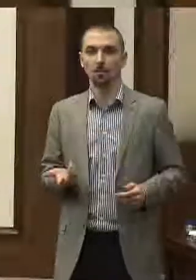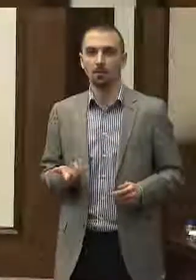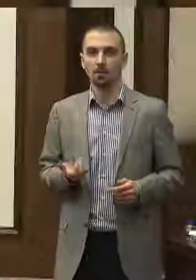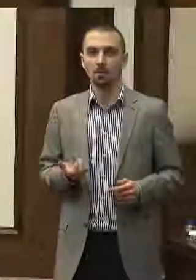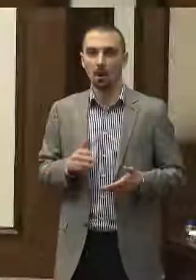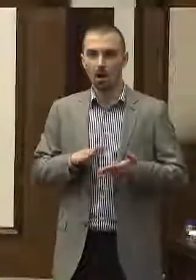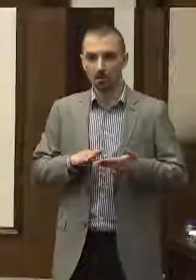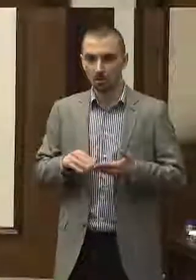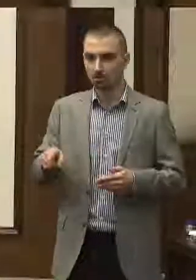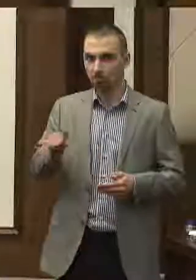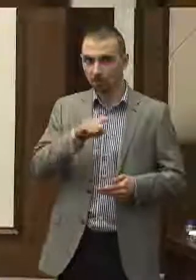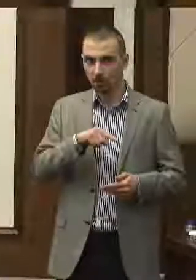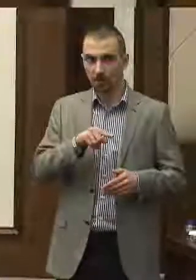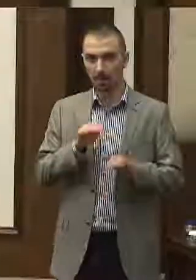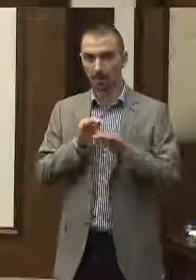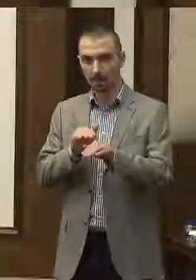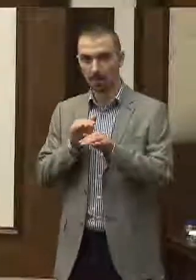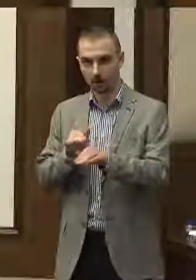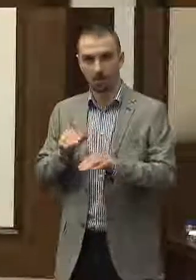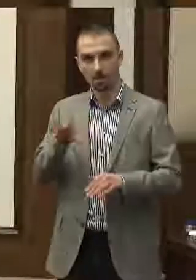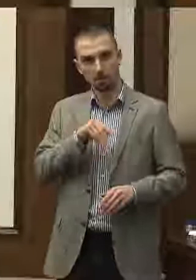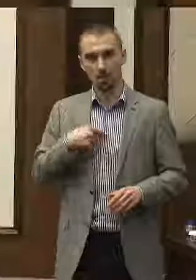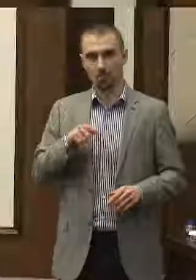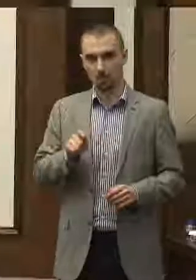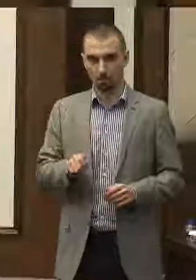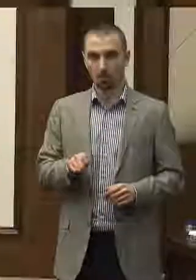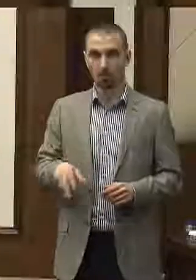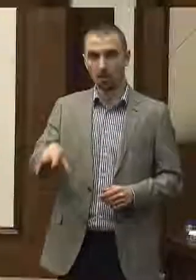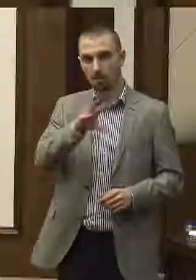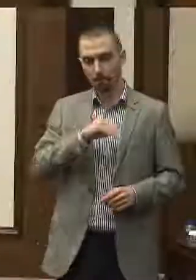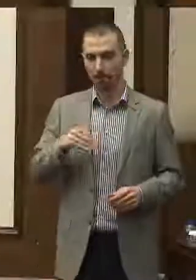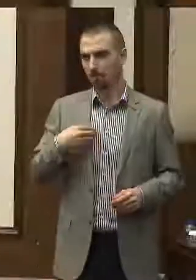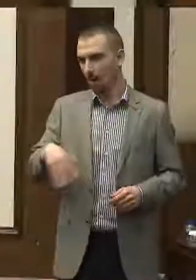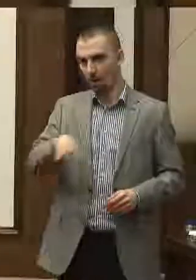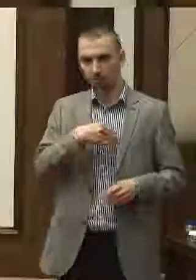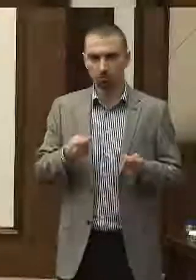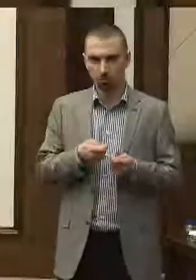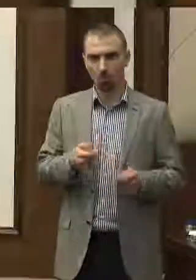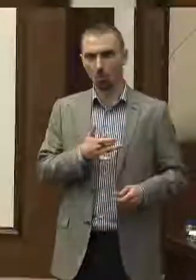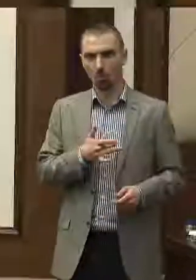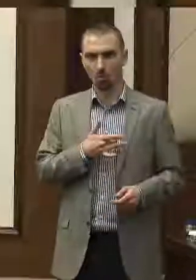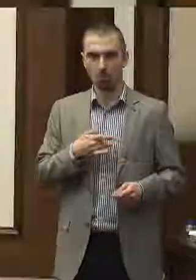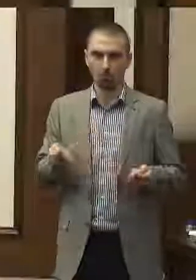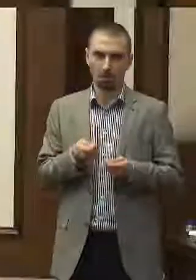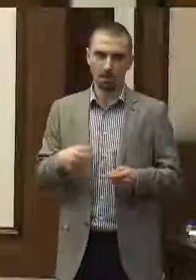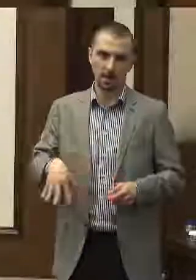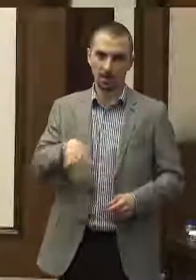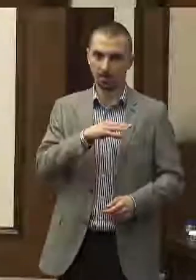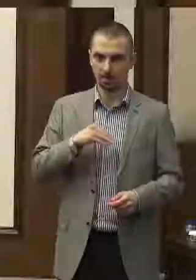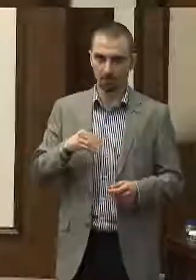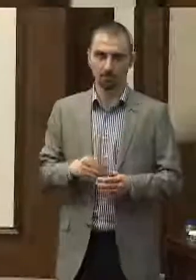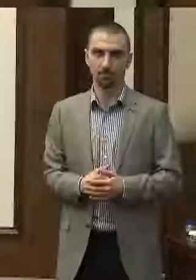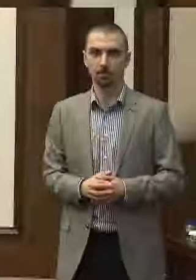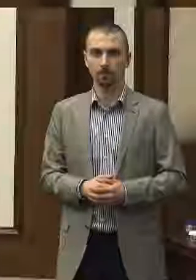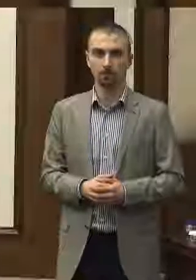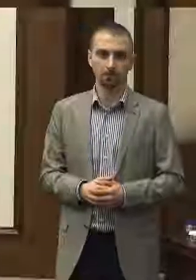arkadaşlarımızın destekleriyle gerçekleştiriyoruz. Hepimiz gönüllüyüz. Yönetim kurulumla beraber gönüllü olarak bu hizmeti